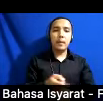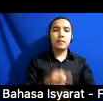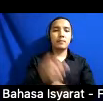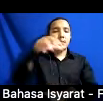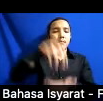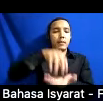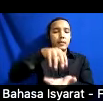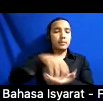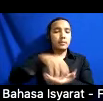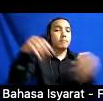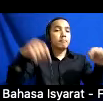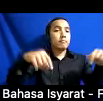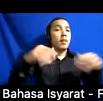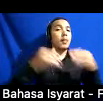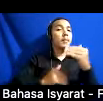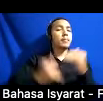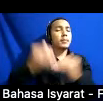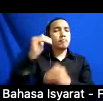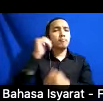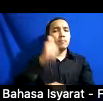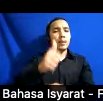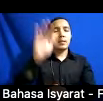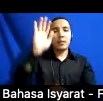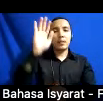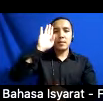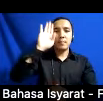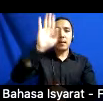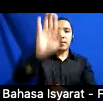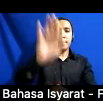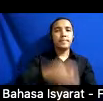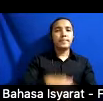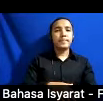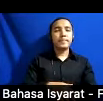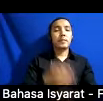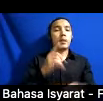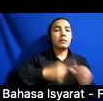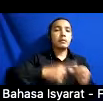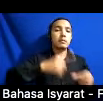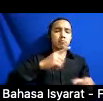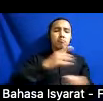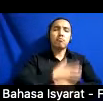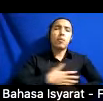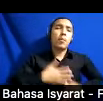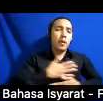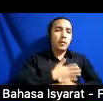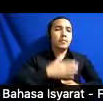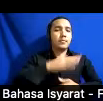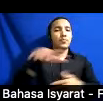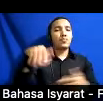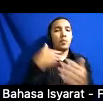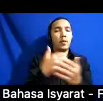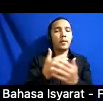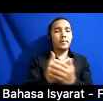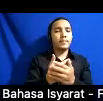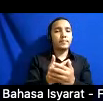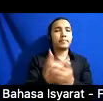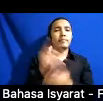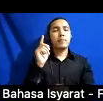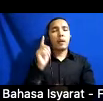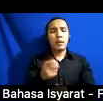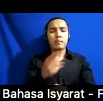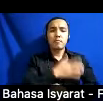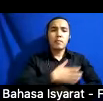depannya. Pokoknya nyaman segala-galanya sudah menggunakannya tuh nah. Baik berobat, baik untuk